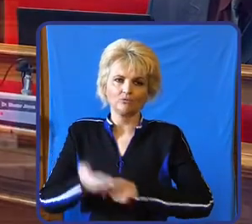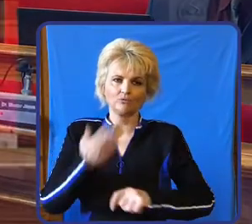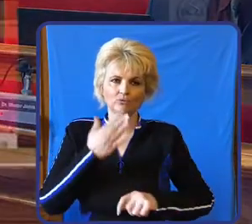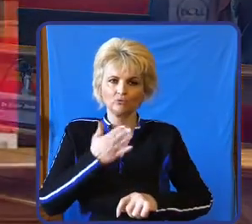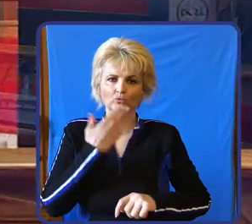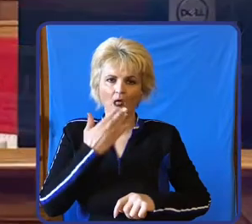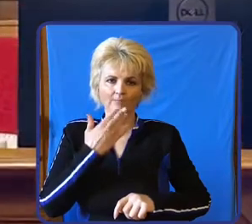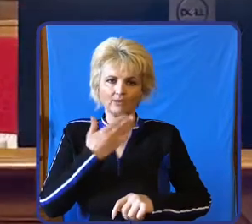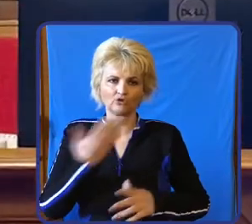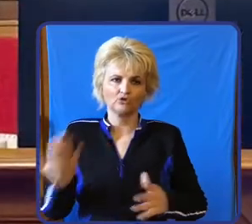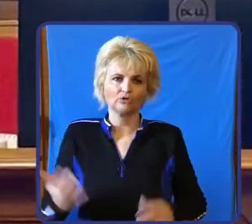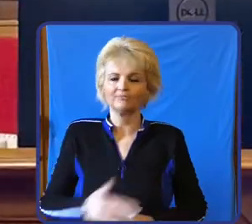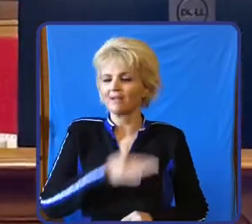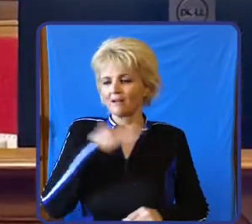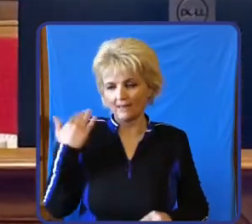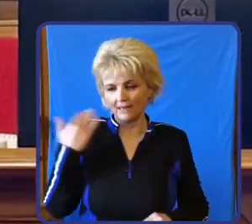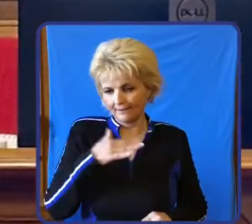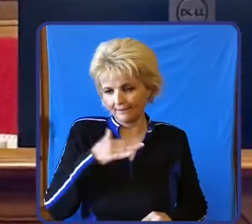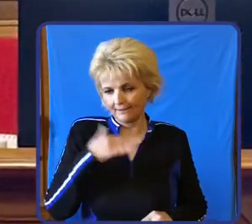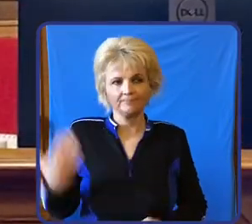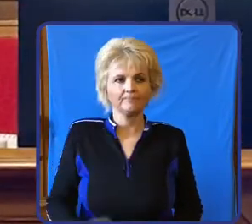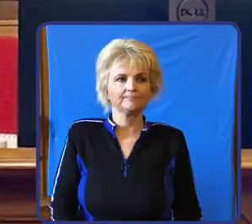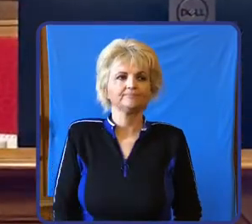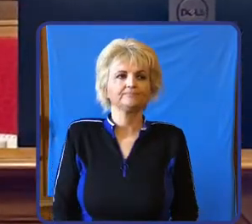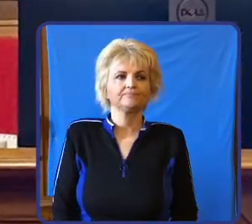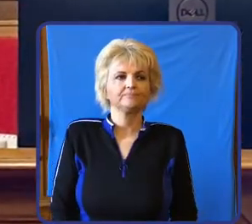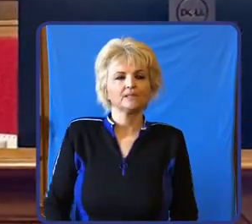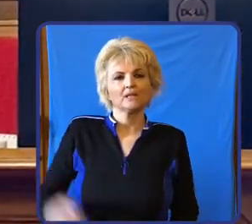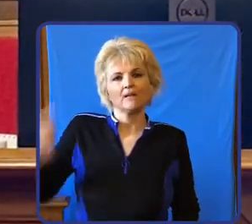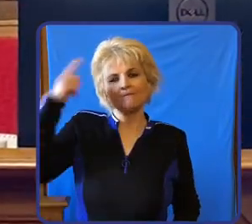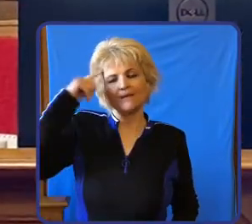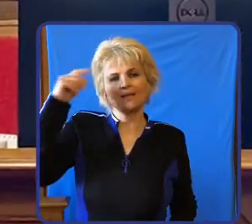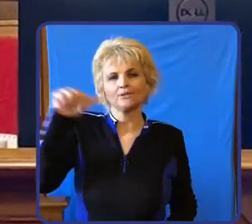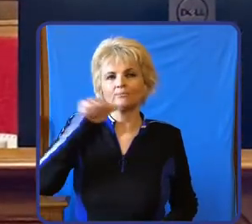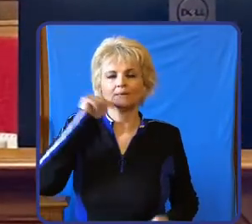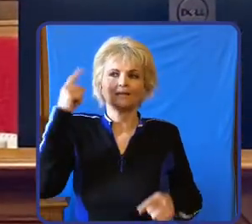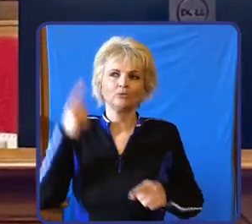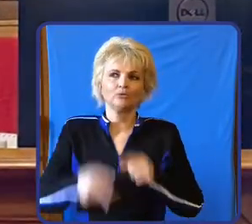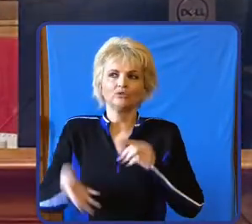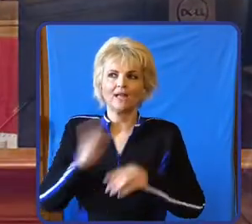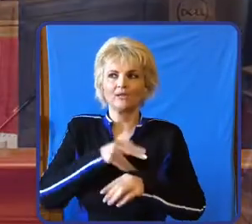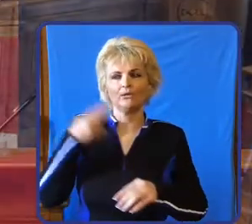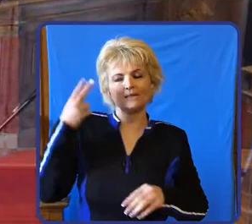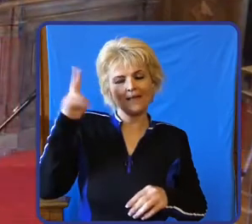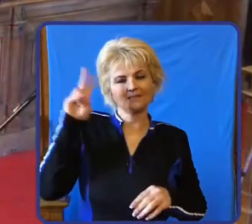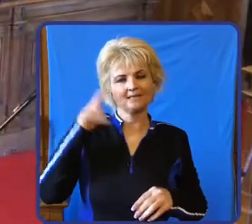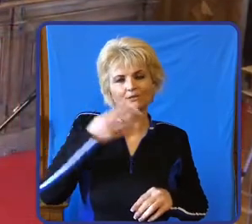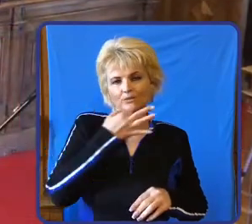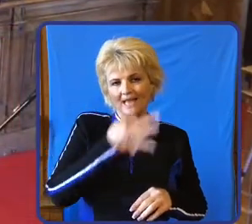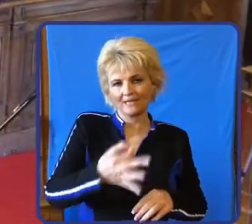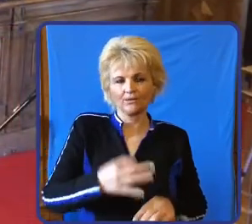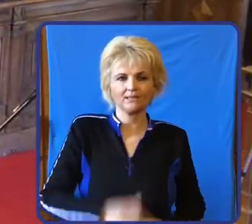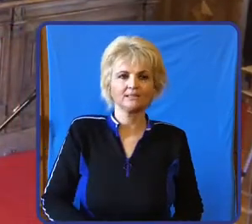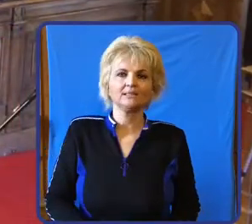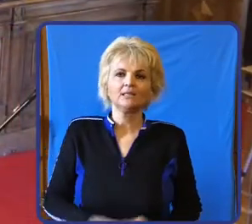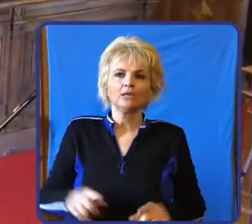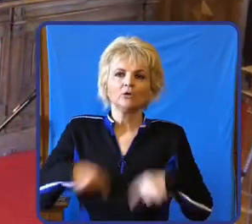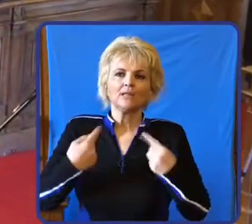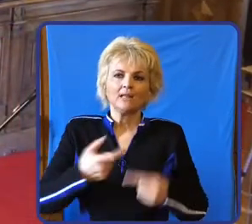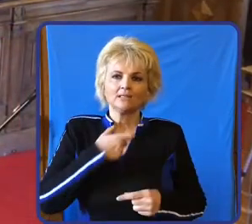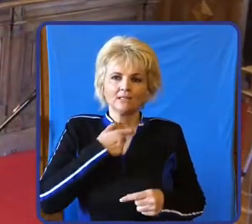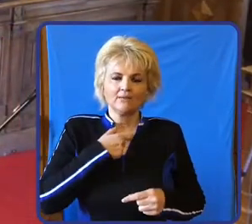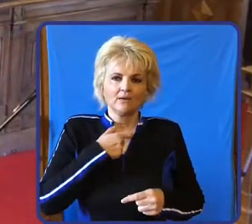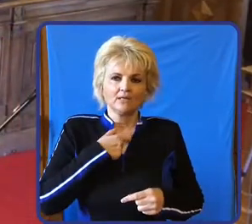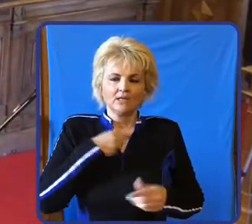Köszönöm szépen. Köszönöm szépen, Fejes Péter. Az utolsó előre jelzett hozzászólás Fejes Péter képviselő úrtól. Szerintem utána tudunk